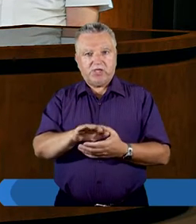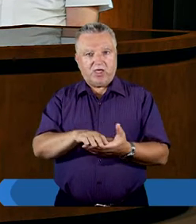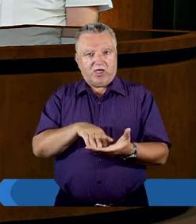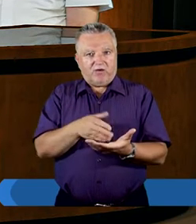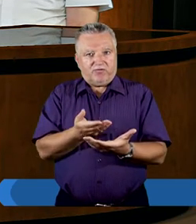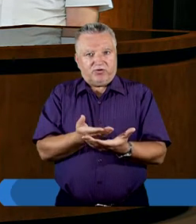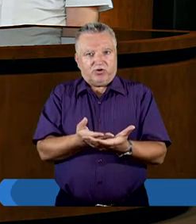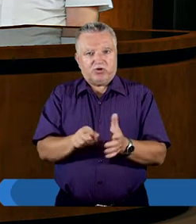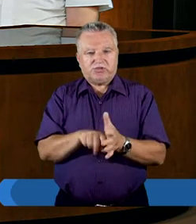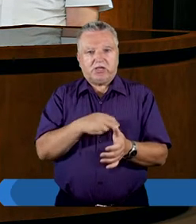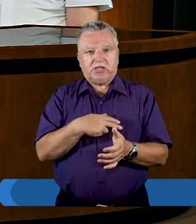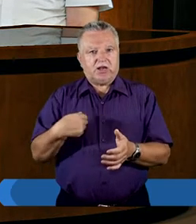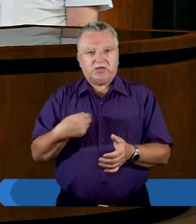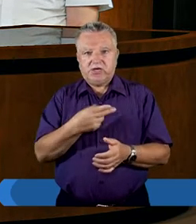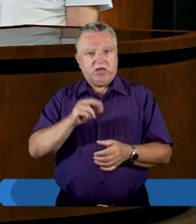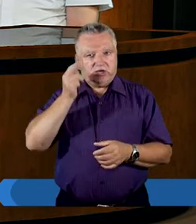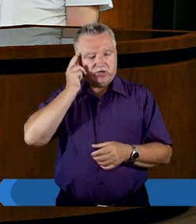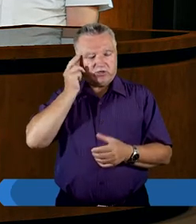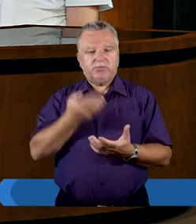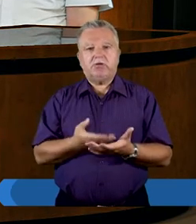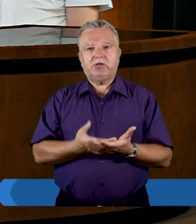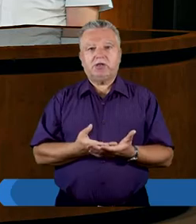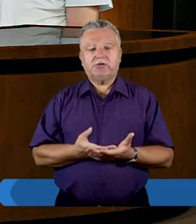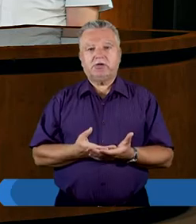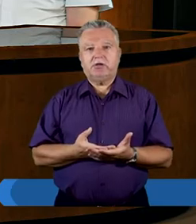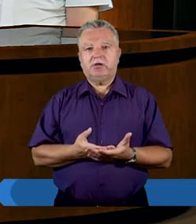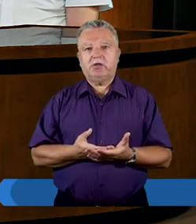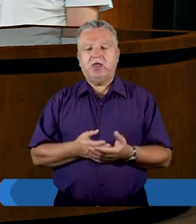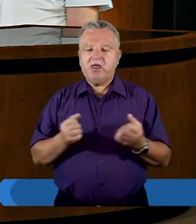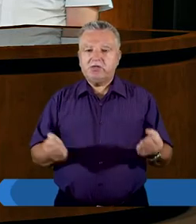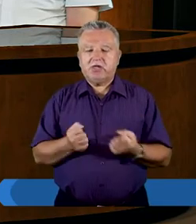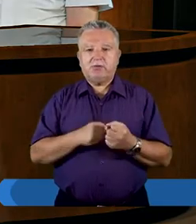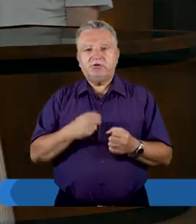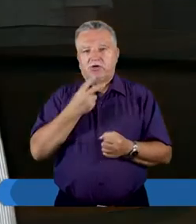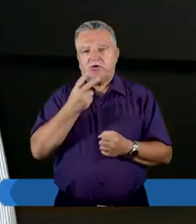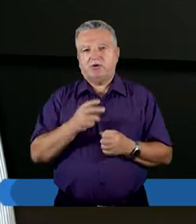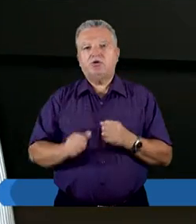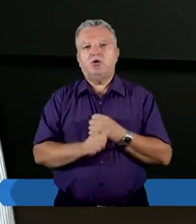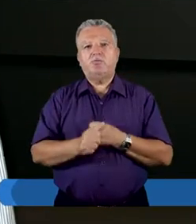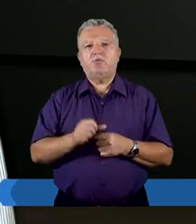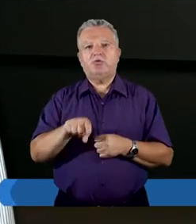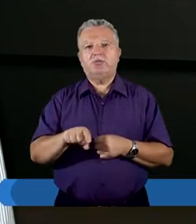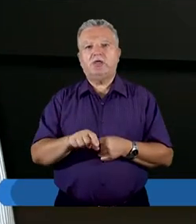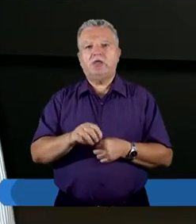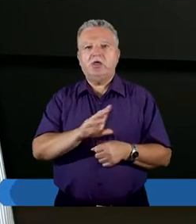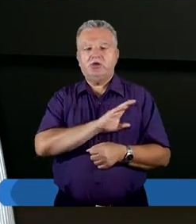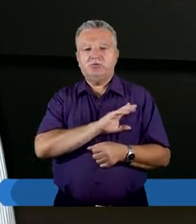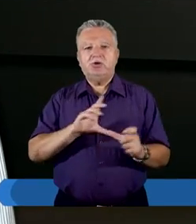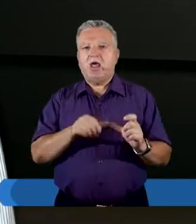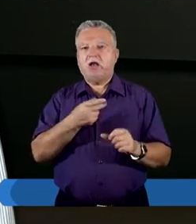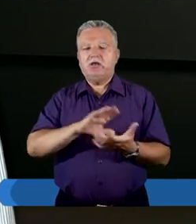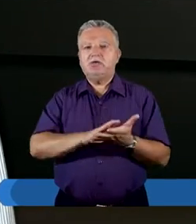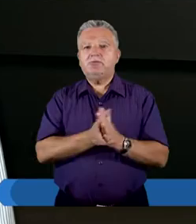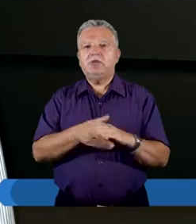końca też dla nas no niezrozumiałe, dlaczego tak? No, staramy się też zobaczyć przyczyny tej śmierci, no prawda? Właśnie. Ale nie zmienia to